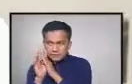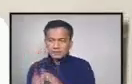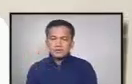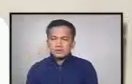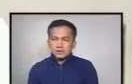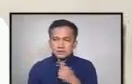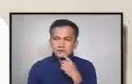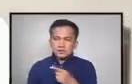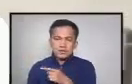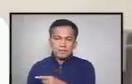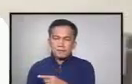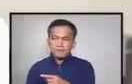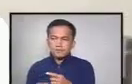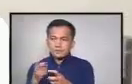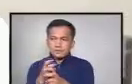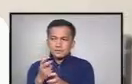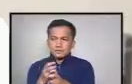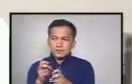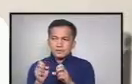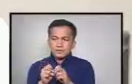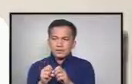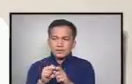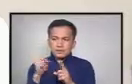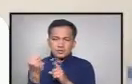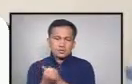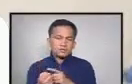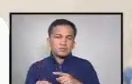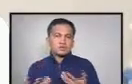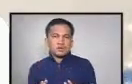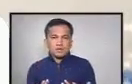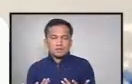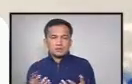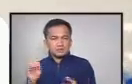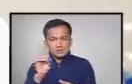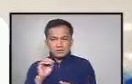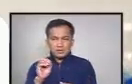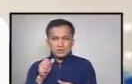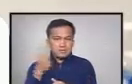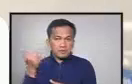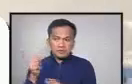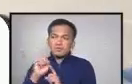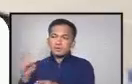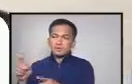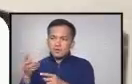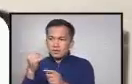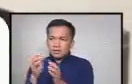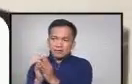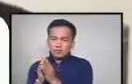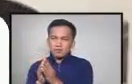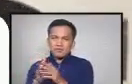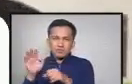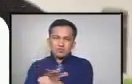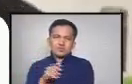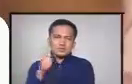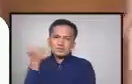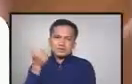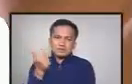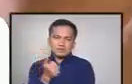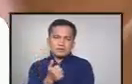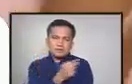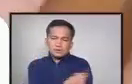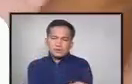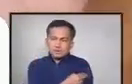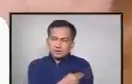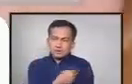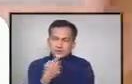Ayon sa kanya, mahirap ang sitwasyon pero wala naman silang ibang mapuntahan dahil siksikan din sa kalapit na ospital.